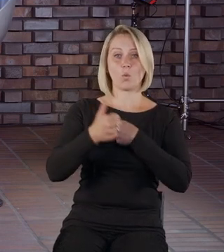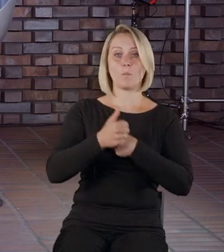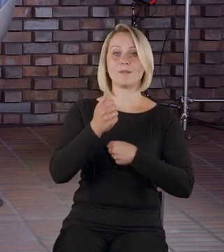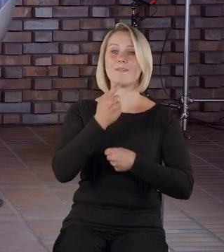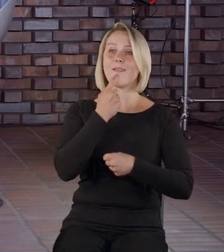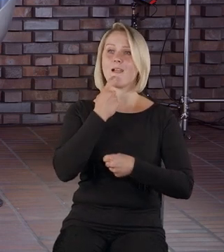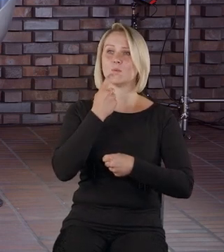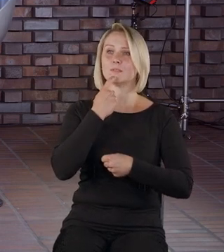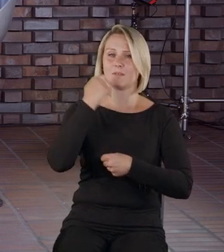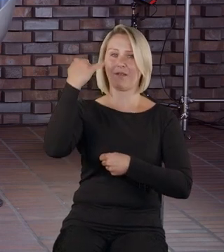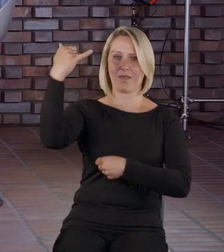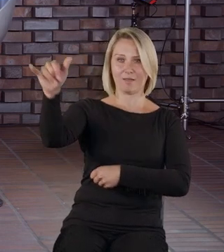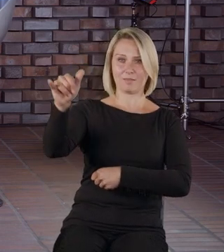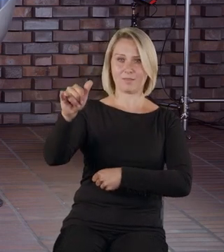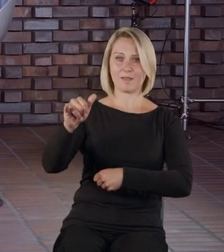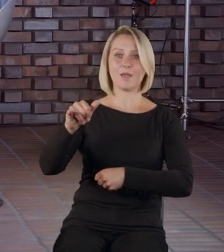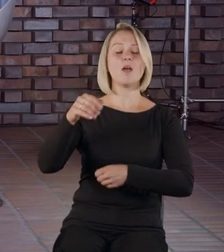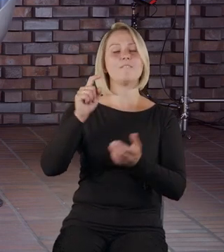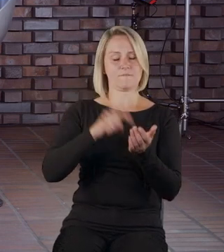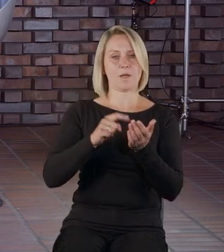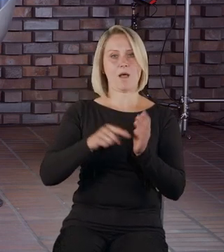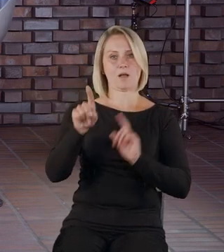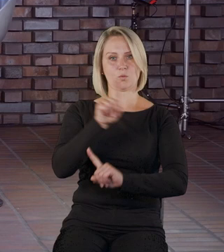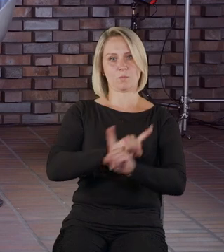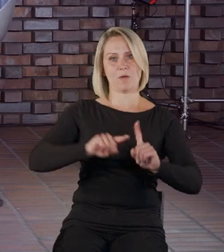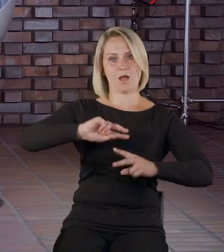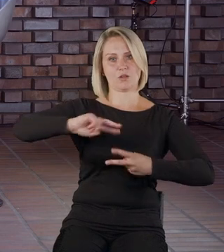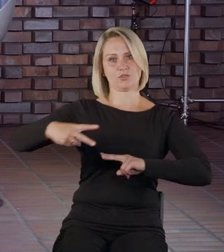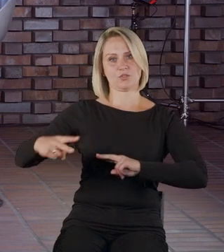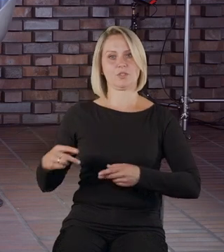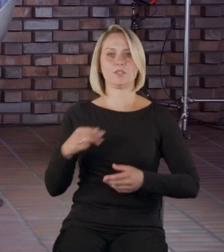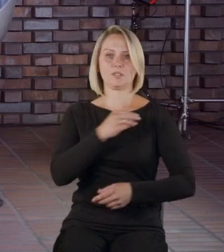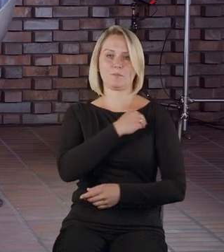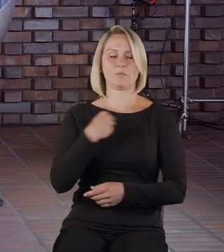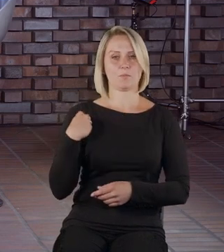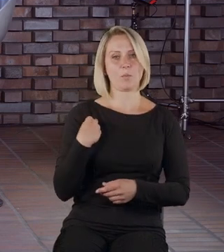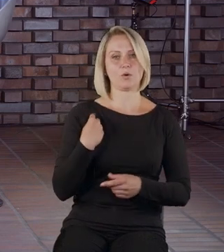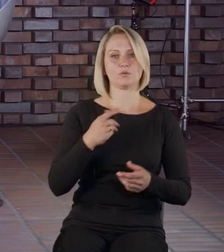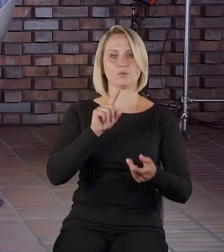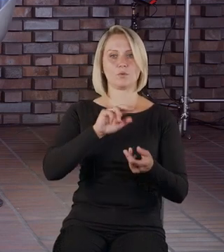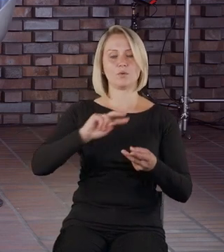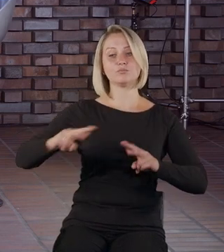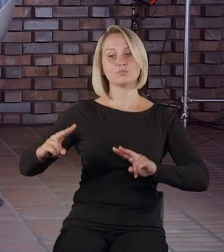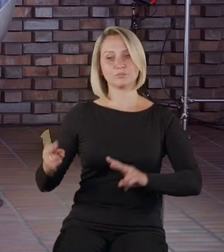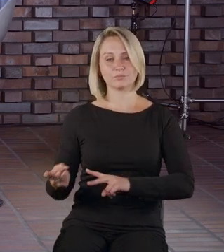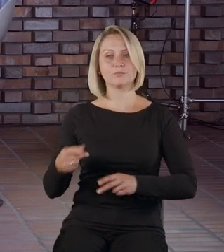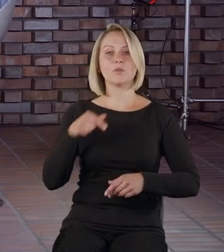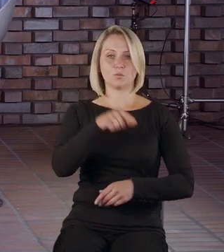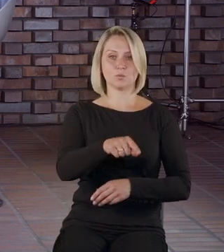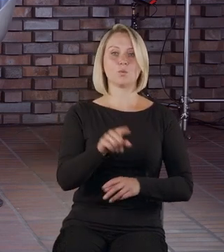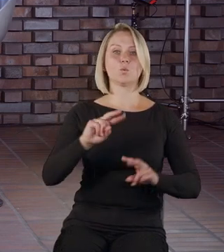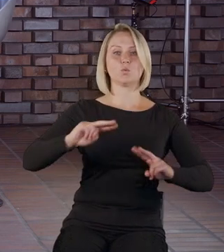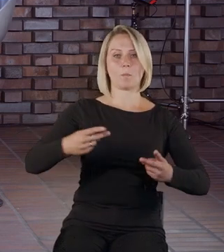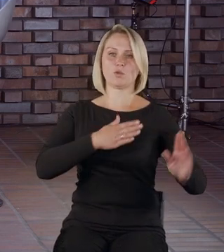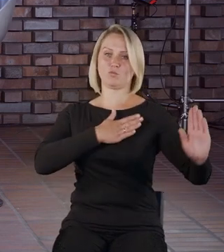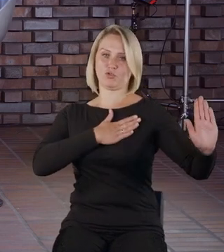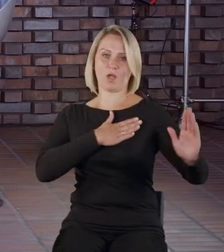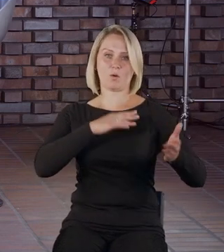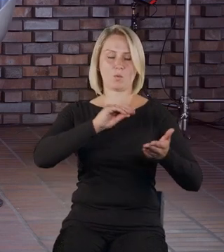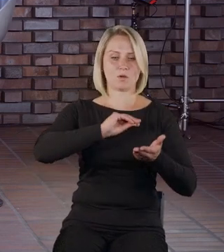języku innym niż język polski, oczywiście wymagamy tłumaczeń. Tłumaczeń na język polski, które zostaną wykonane przez tłumacza